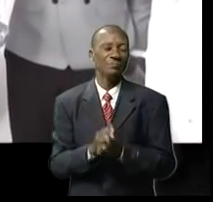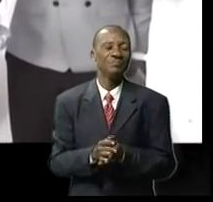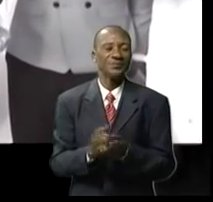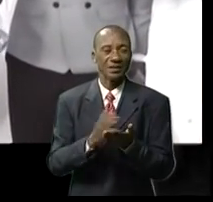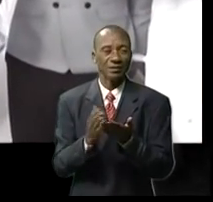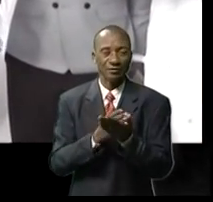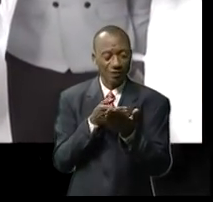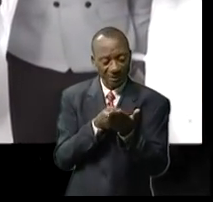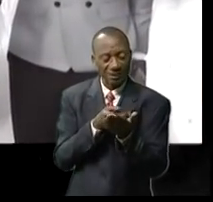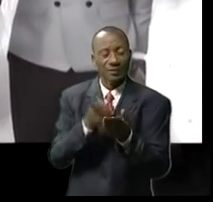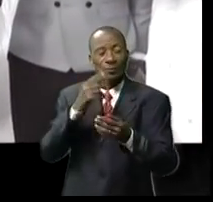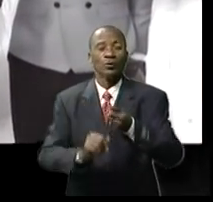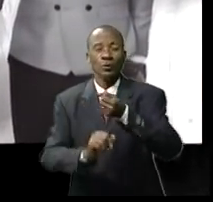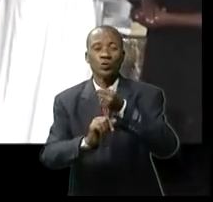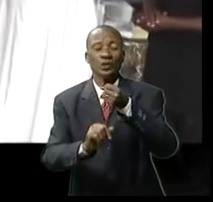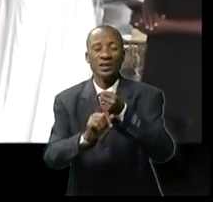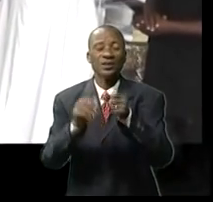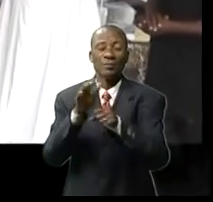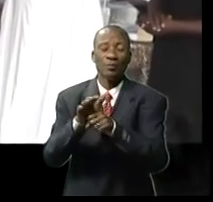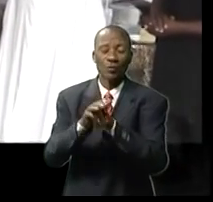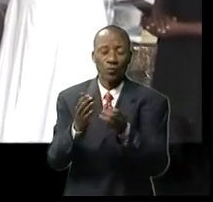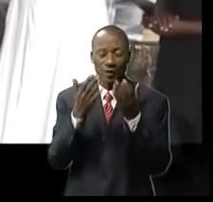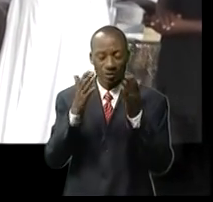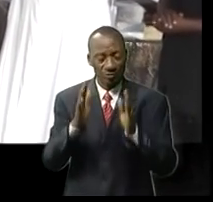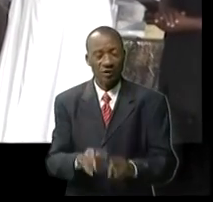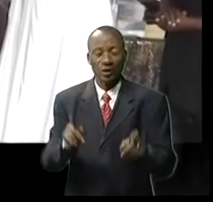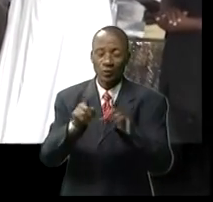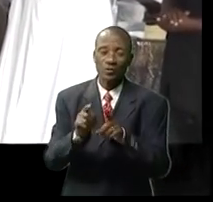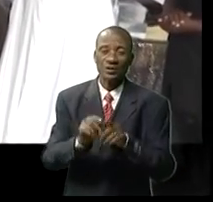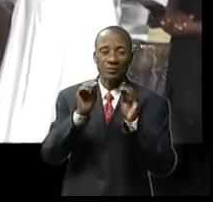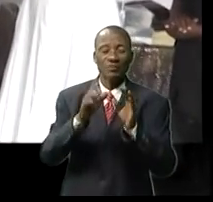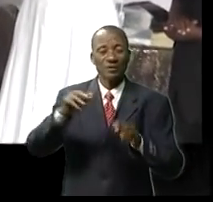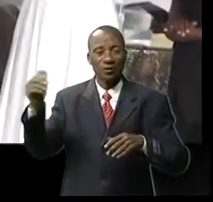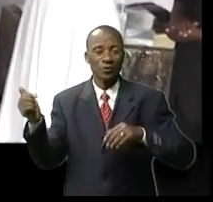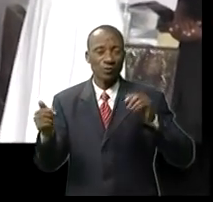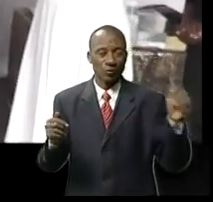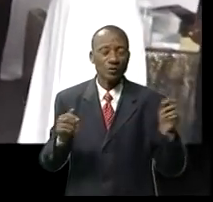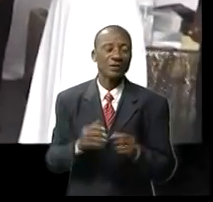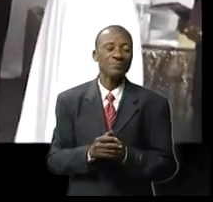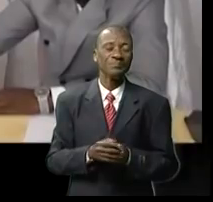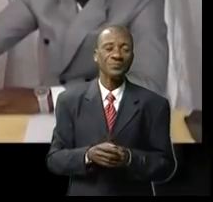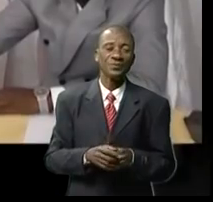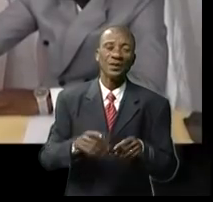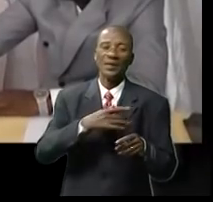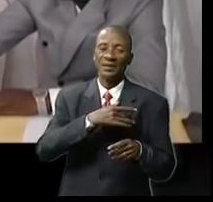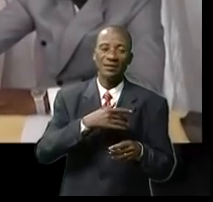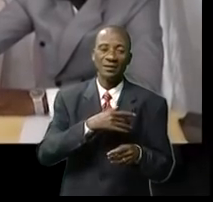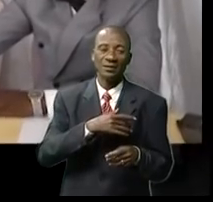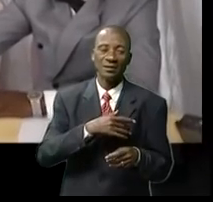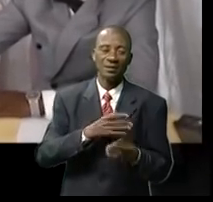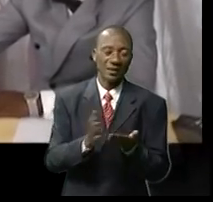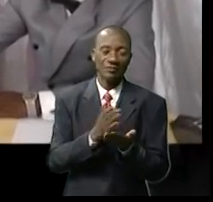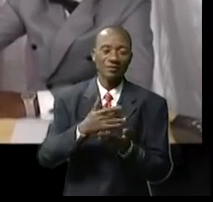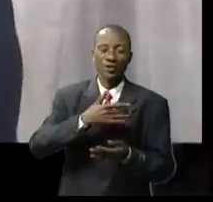se supporter mutuellement afin de mener une vie conjugale heureuse. Dans ce roman autobiographique, professeur Vincent de